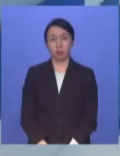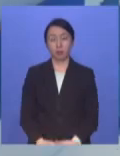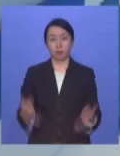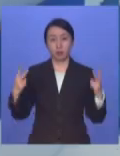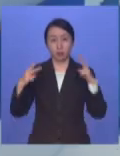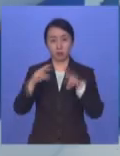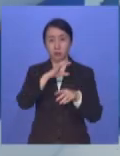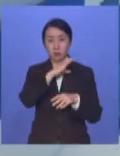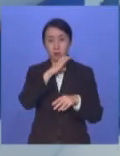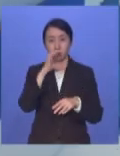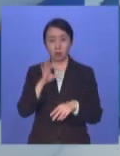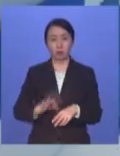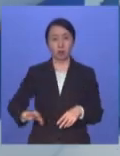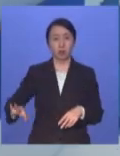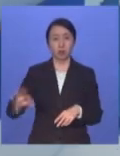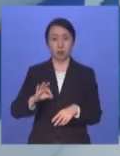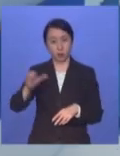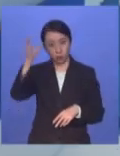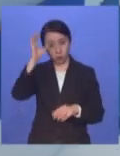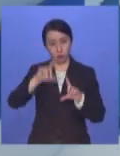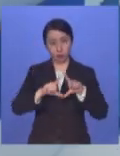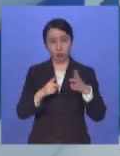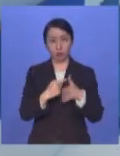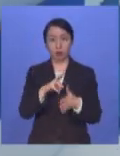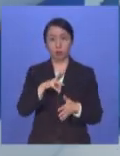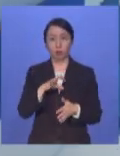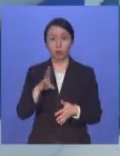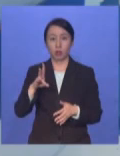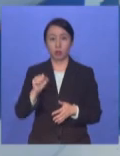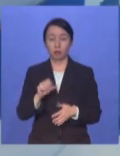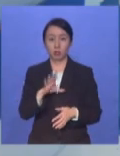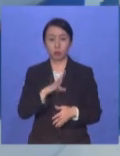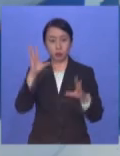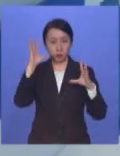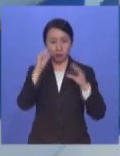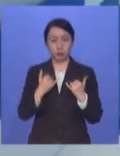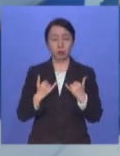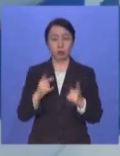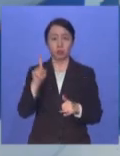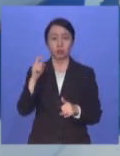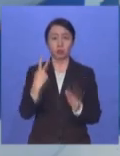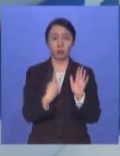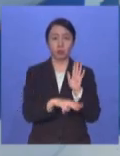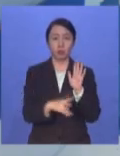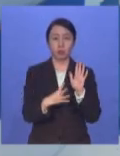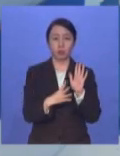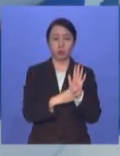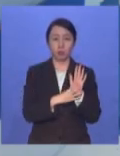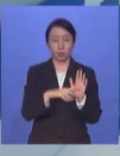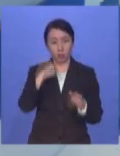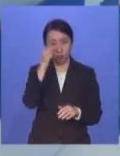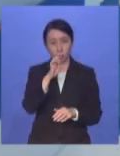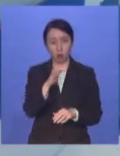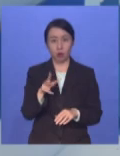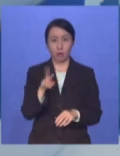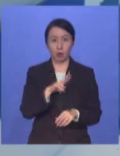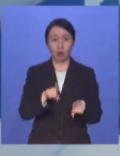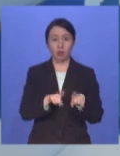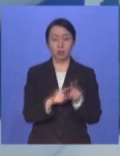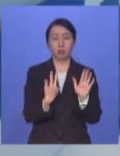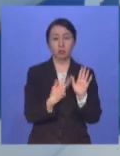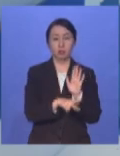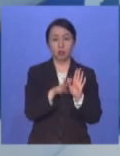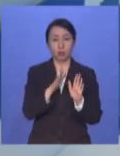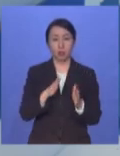В стенах Северо-Казахстанской областной научной библиотеки имени Сабита Муканова прошел вечер, посвященный 179-летию Абая,